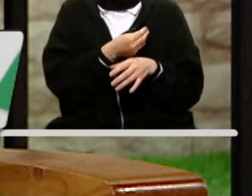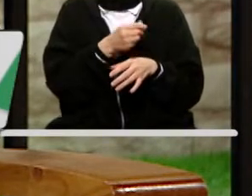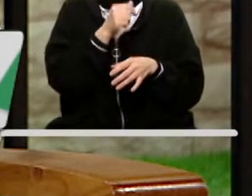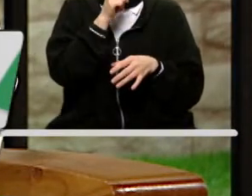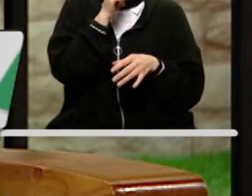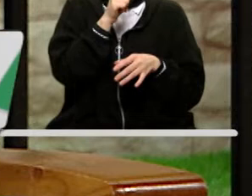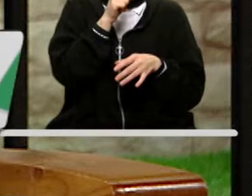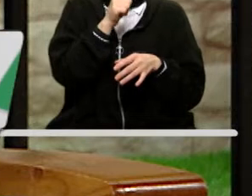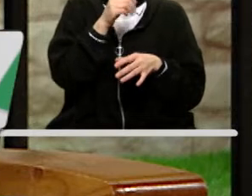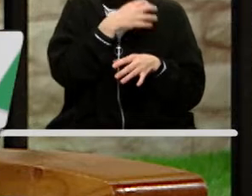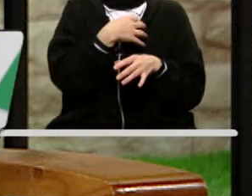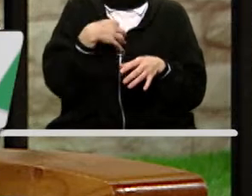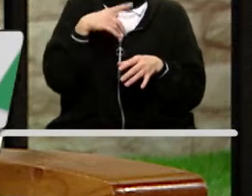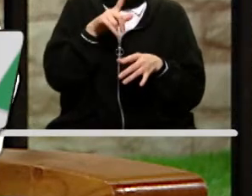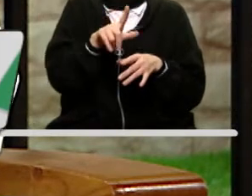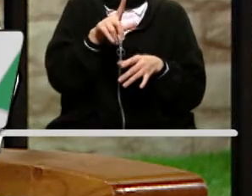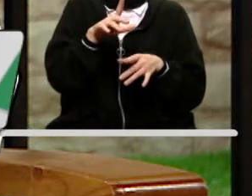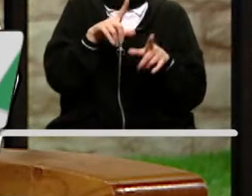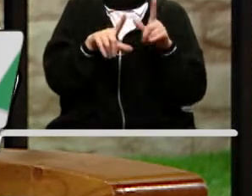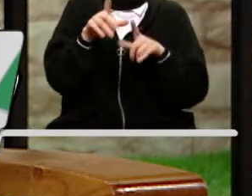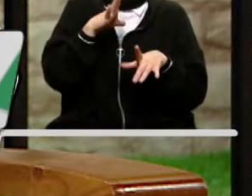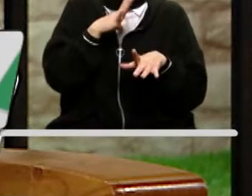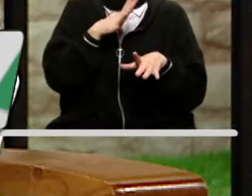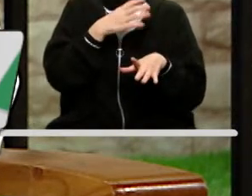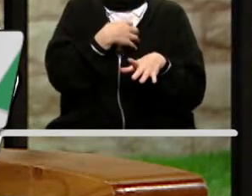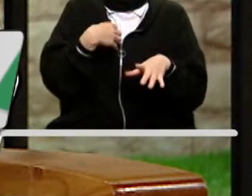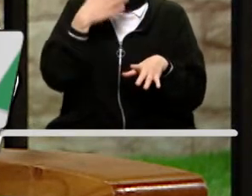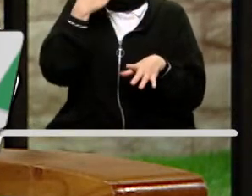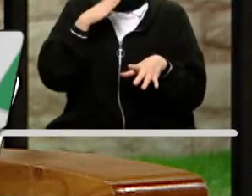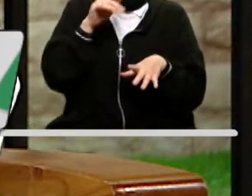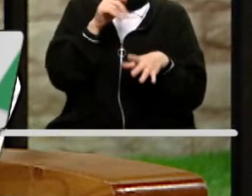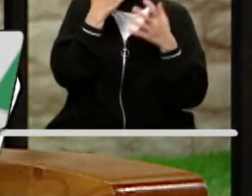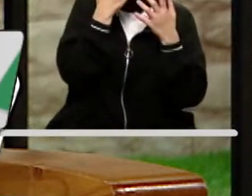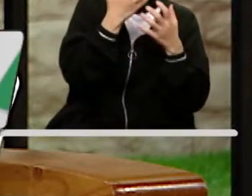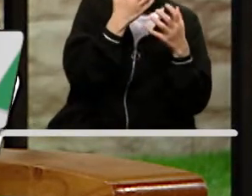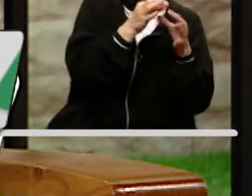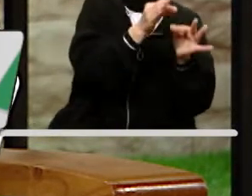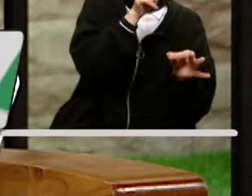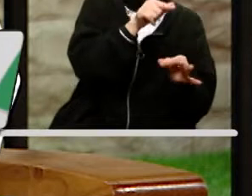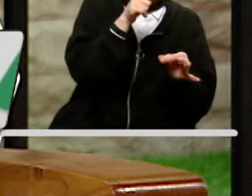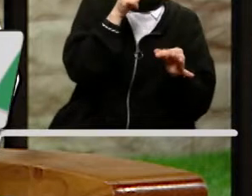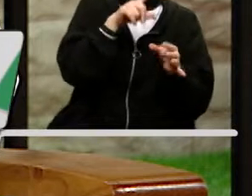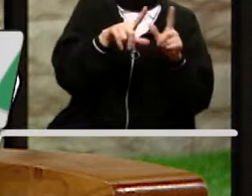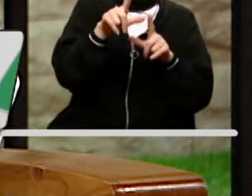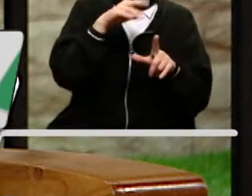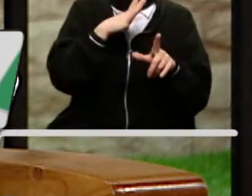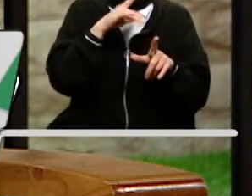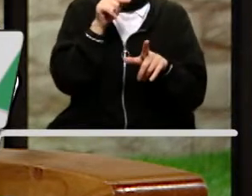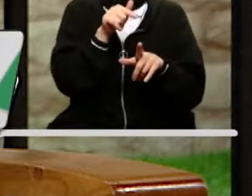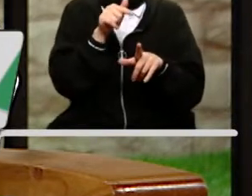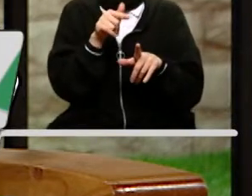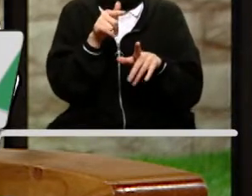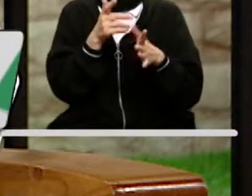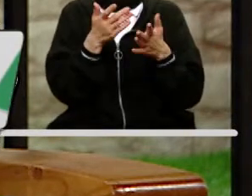yoksa bakım verene ihtiyacı var. Yani onun emmesinden, beslenmesinden, altının temizlenmesinden, sevgi